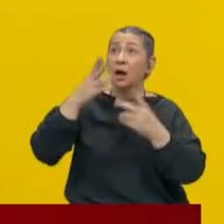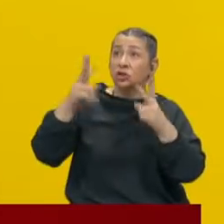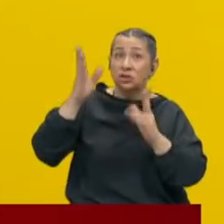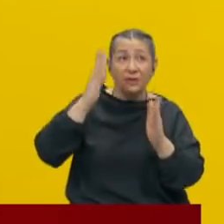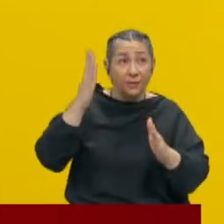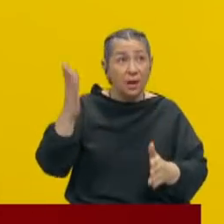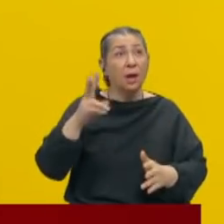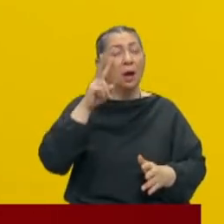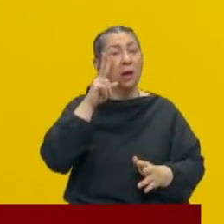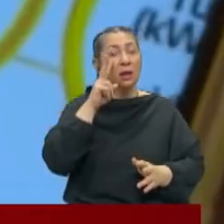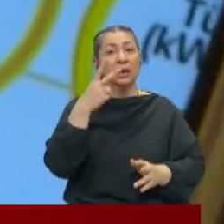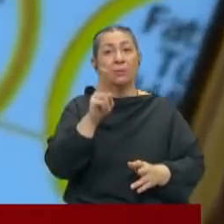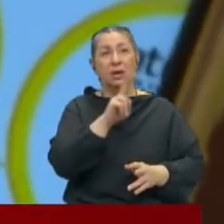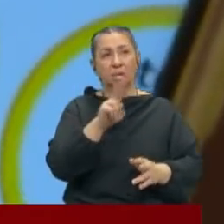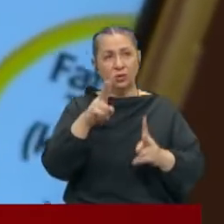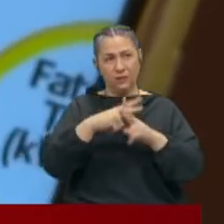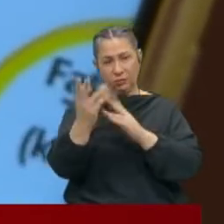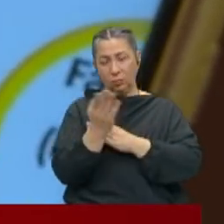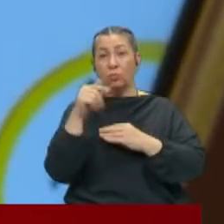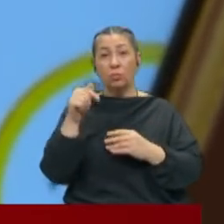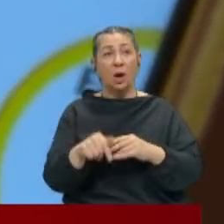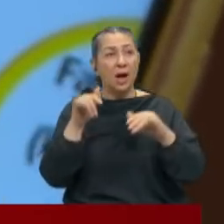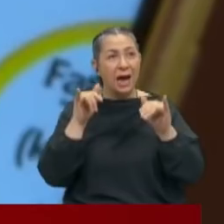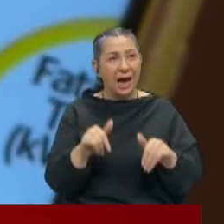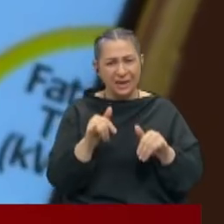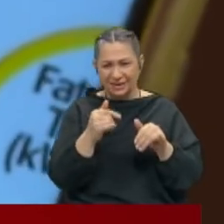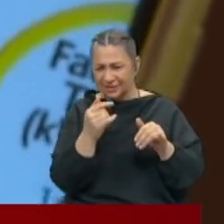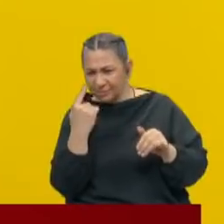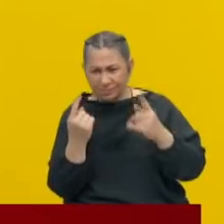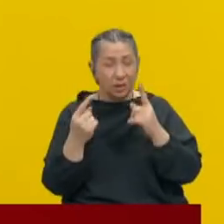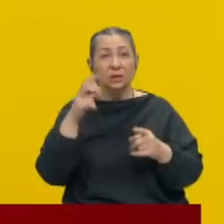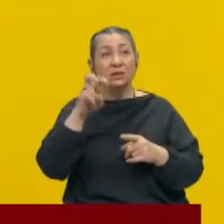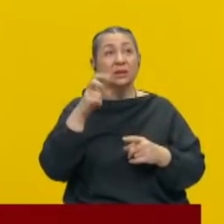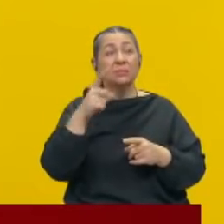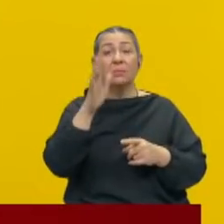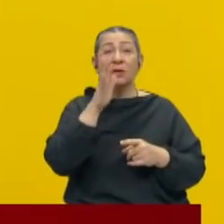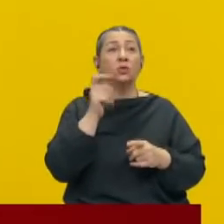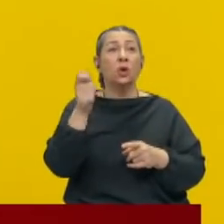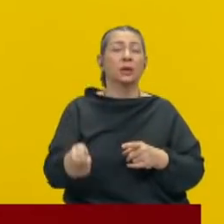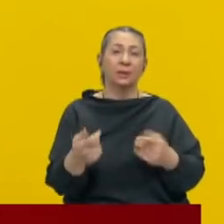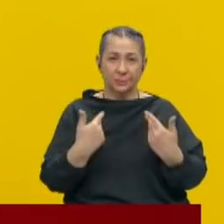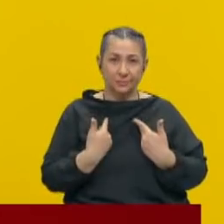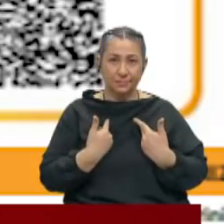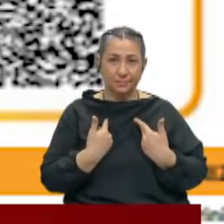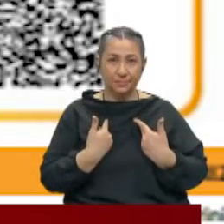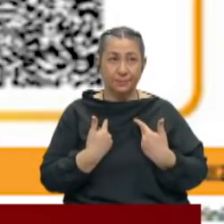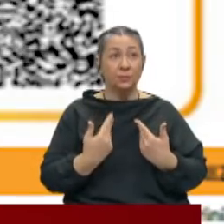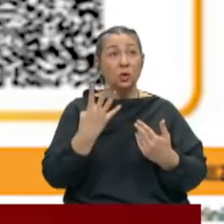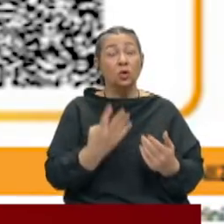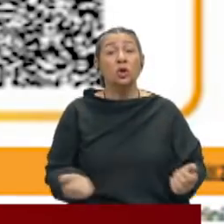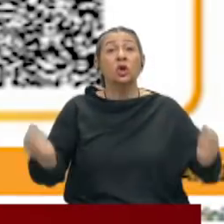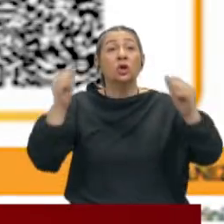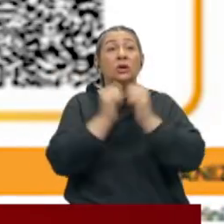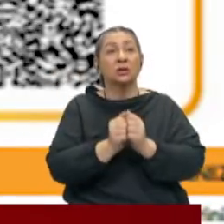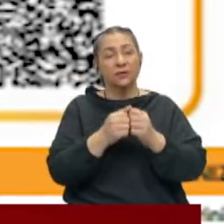açık. Aralık'ta 2700 lira geldik. Bu ay aynı kullanıma biz 8500 lira gibi bir tutar ödeyeceğiz. 4 katı gibi